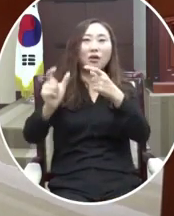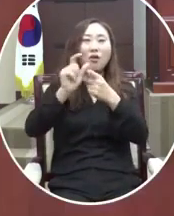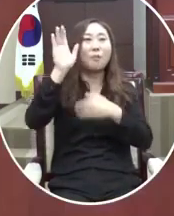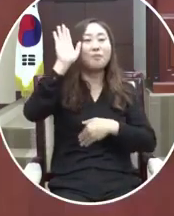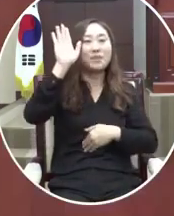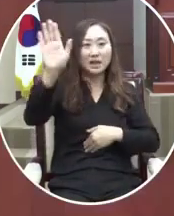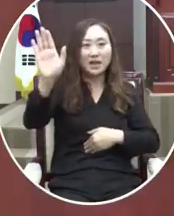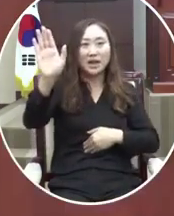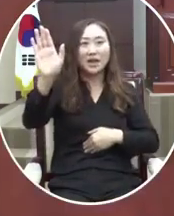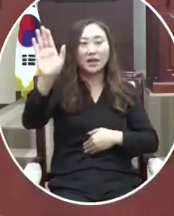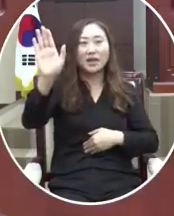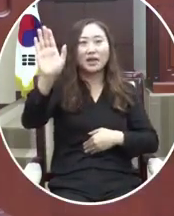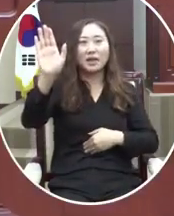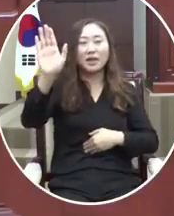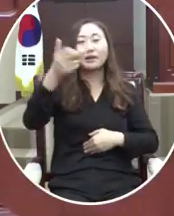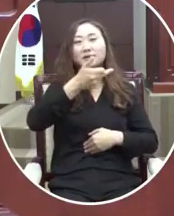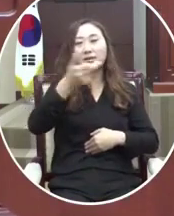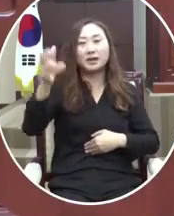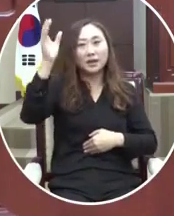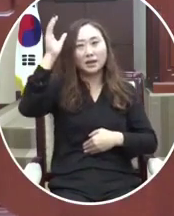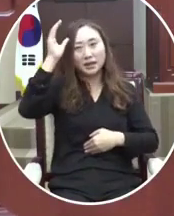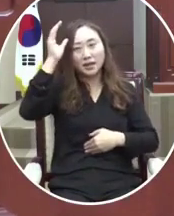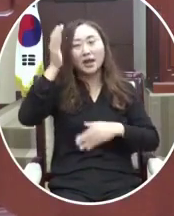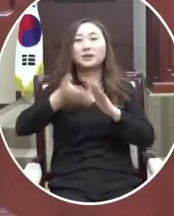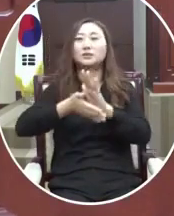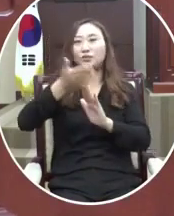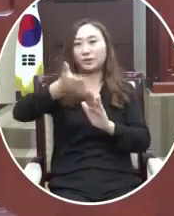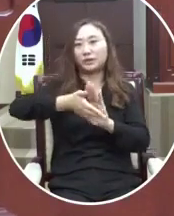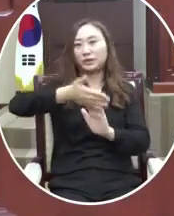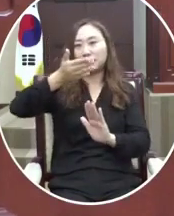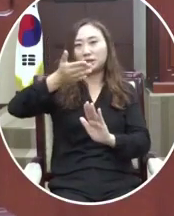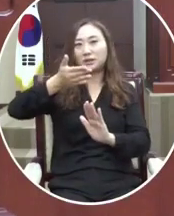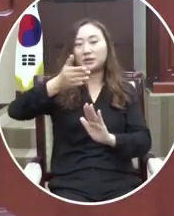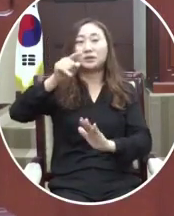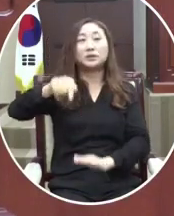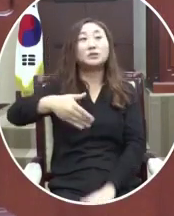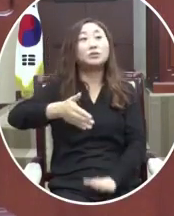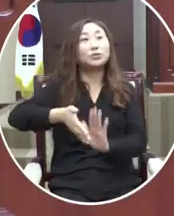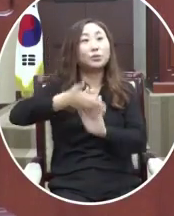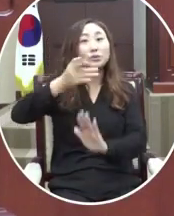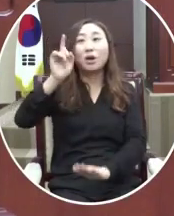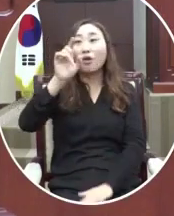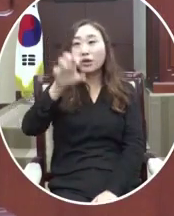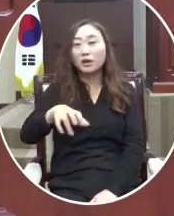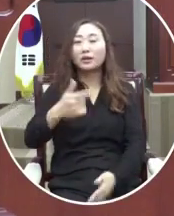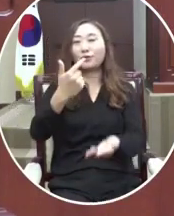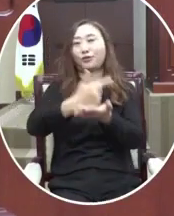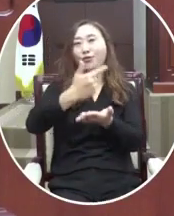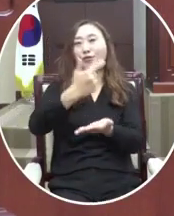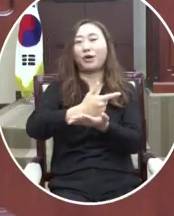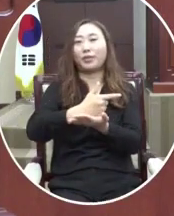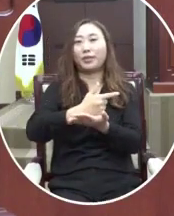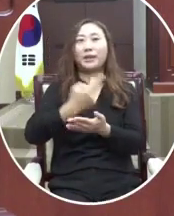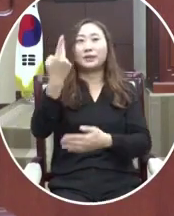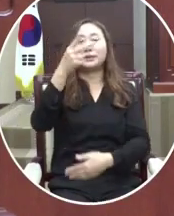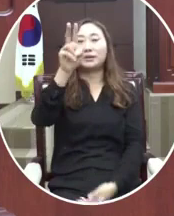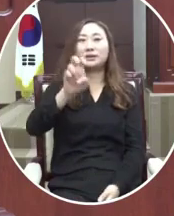미래에 더 큰 위상을 가지게 될 것이라고 기대하는 도시 바로 그 도시가 농구입니다